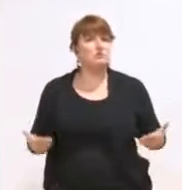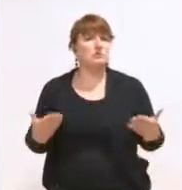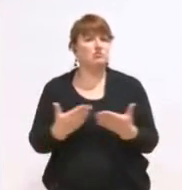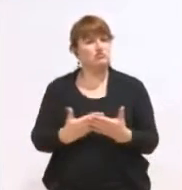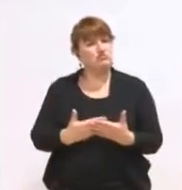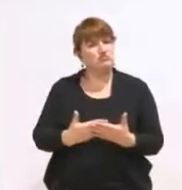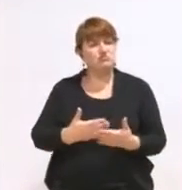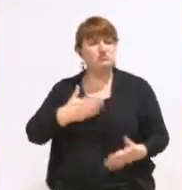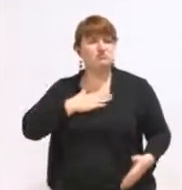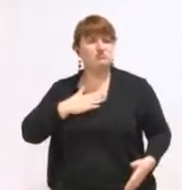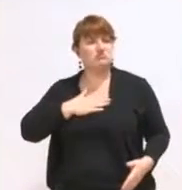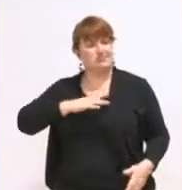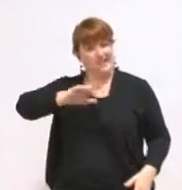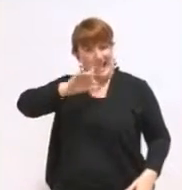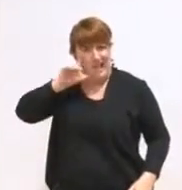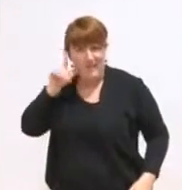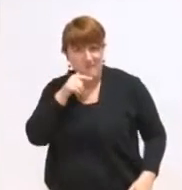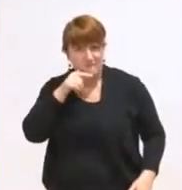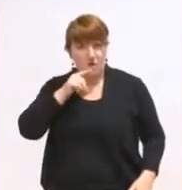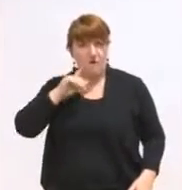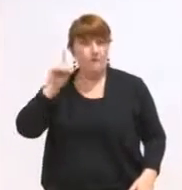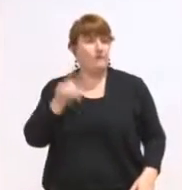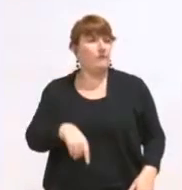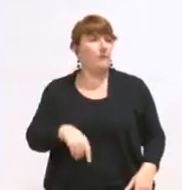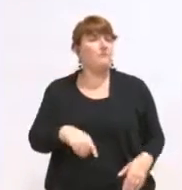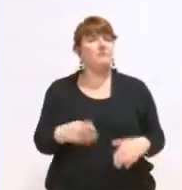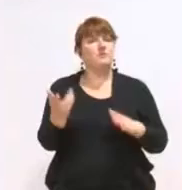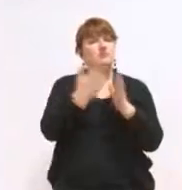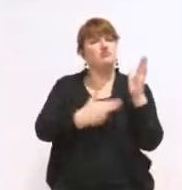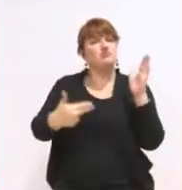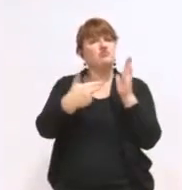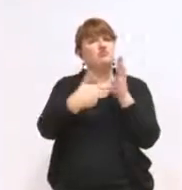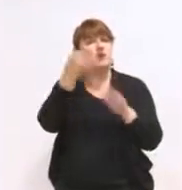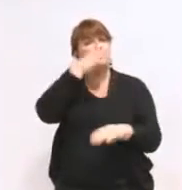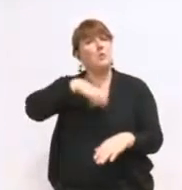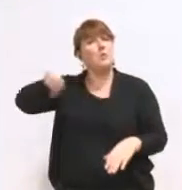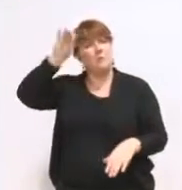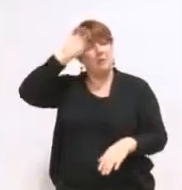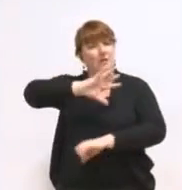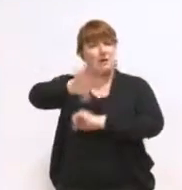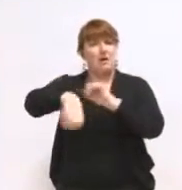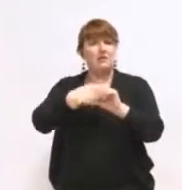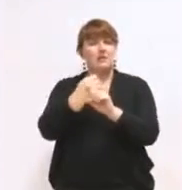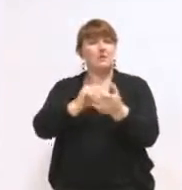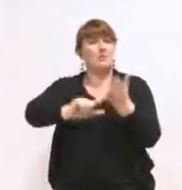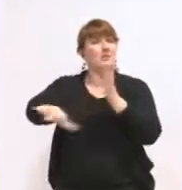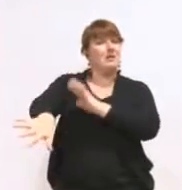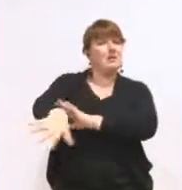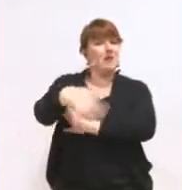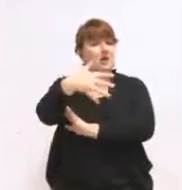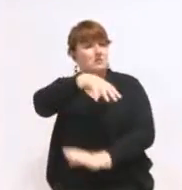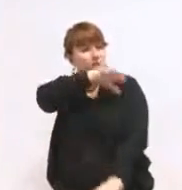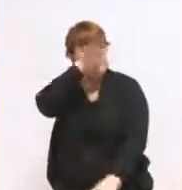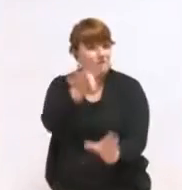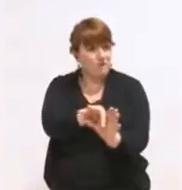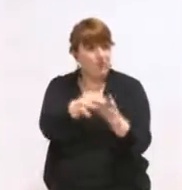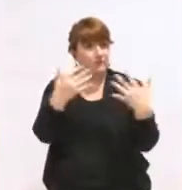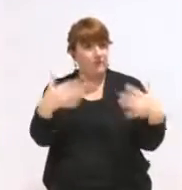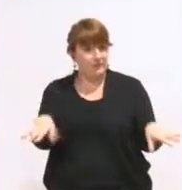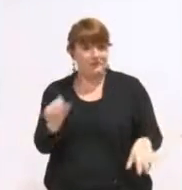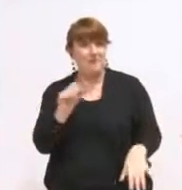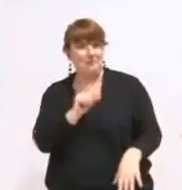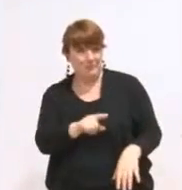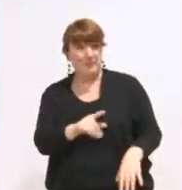efforts nécessaires et que la charte européenne que nous avons adoptée en 2015 a toute son importance. Comme j'avais pu le